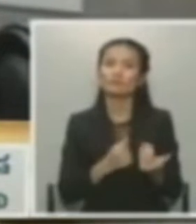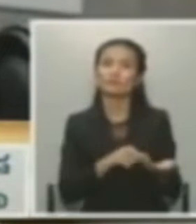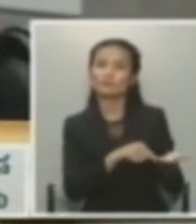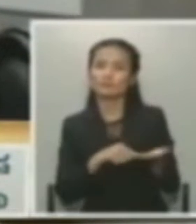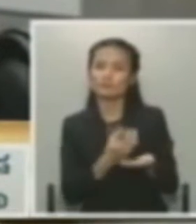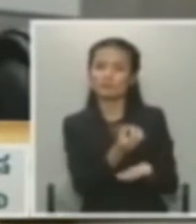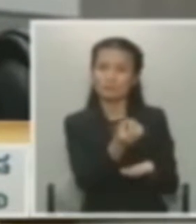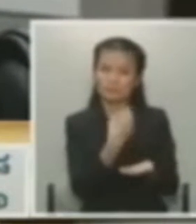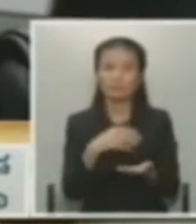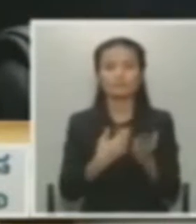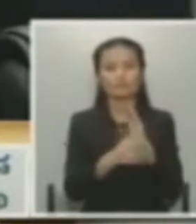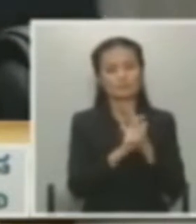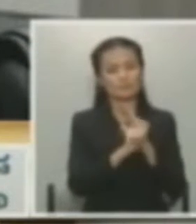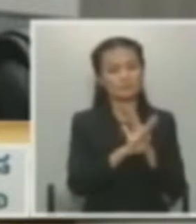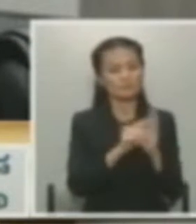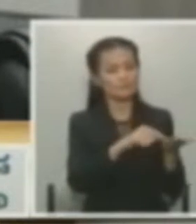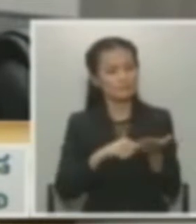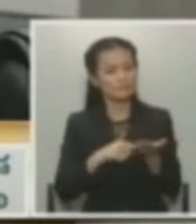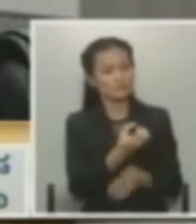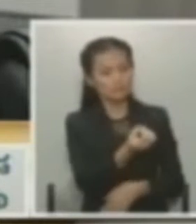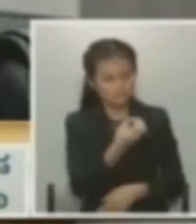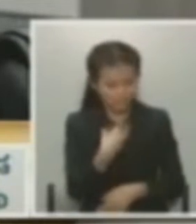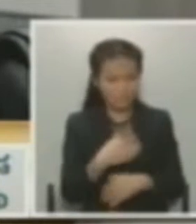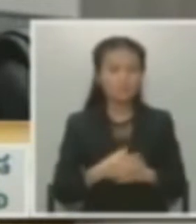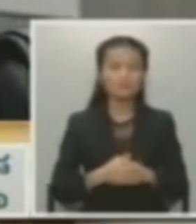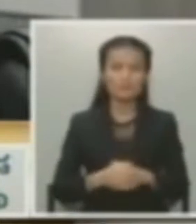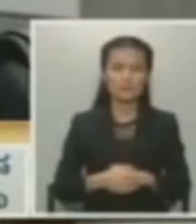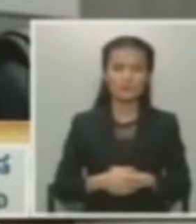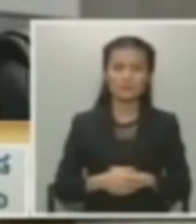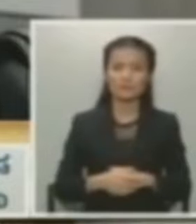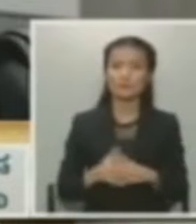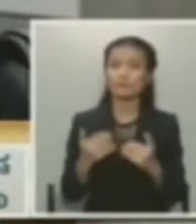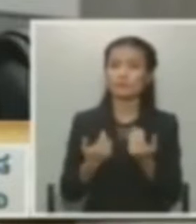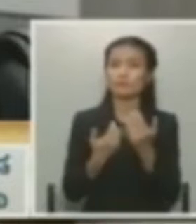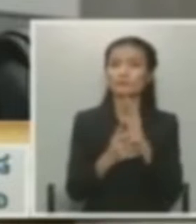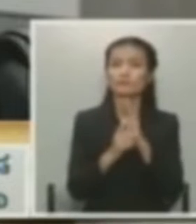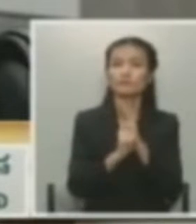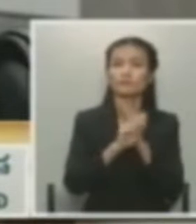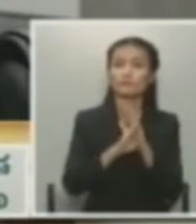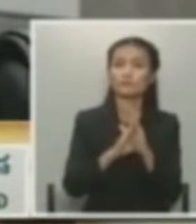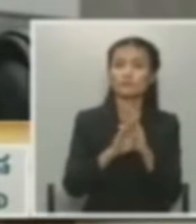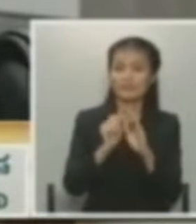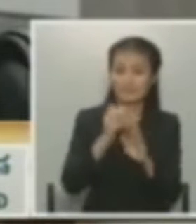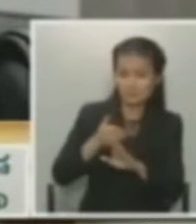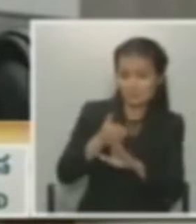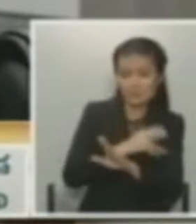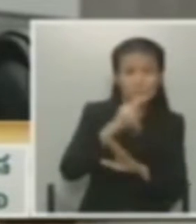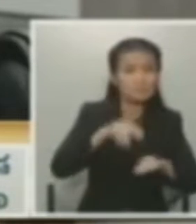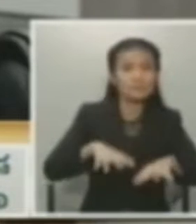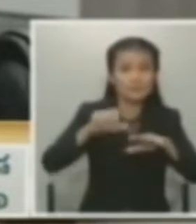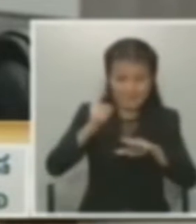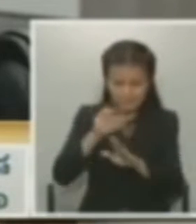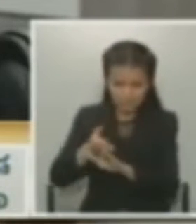ประชาชนในจังหวัดอุบลราชธานีท่านประธานครับอุบลวันนี้หลังจากน้ำท่วมแล้วก่อนน้ำท่ว